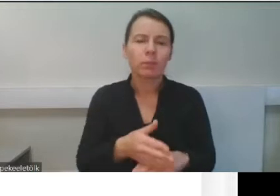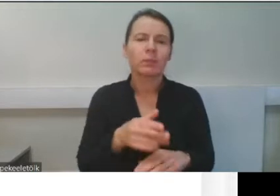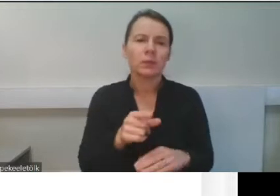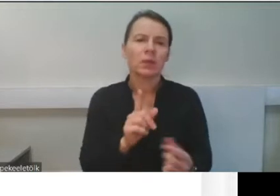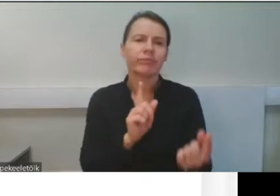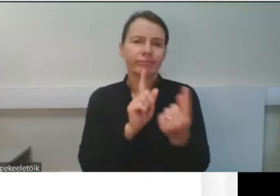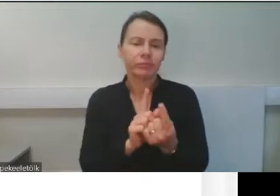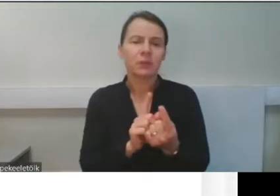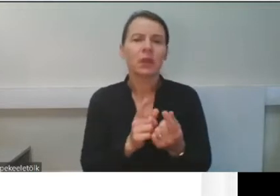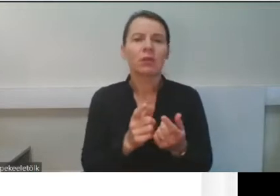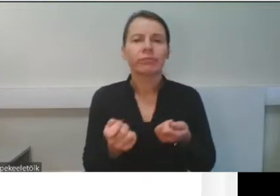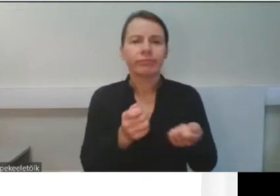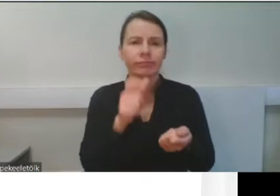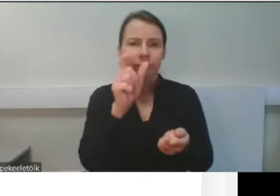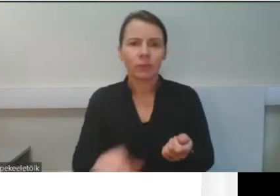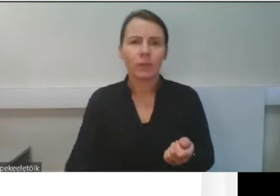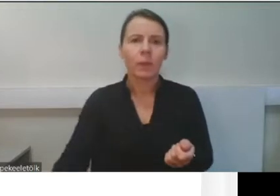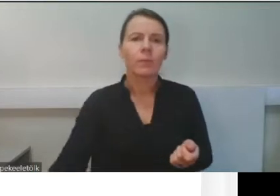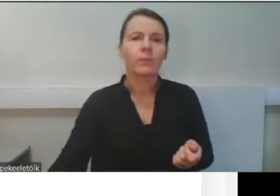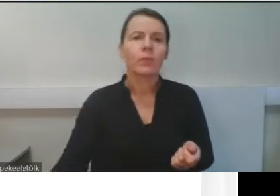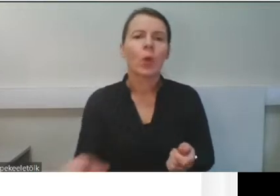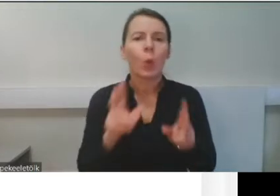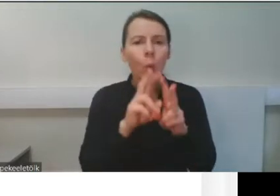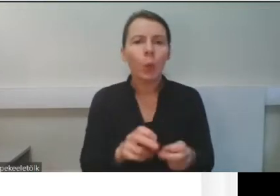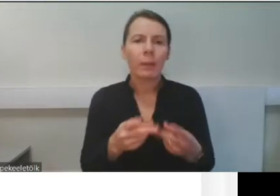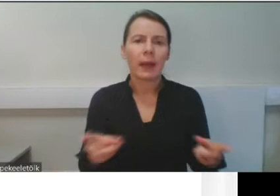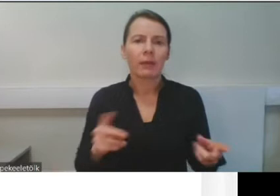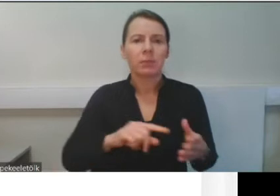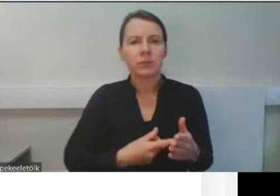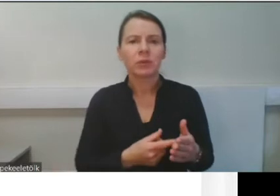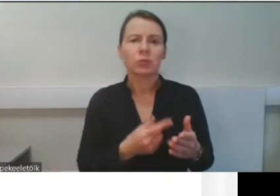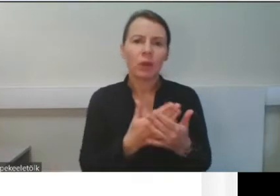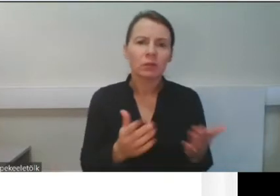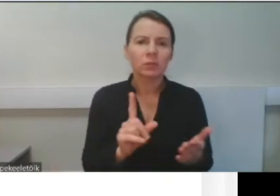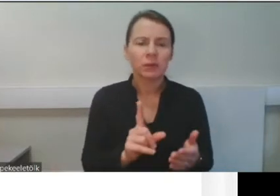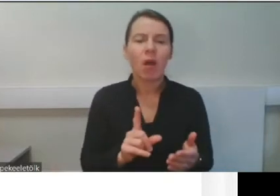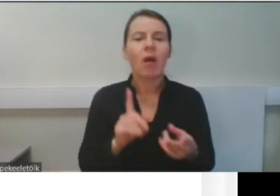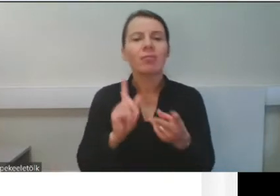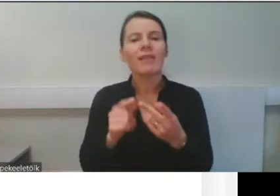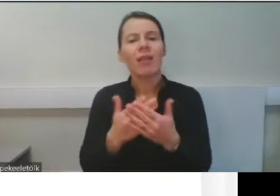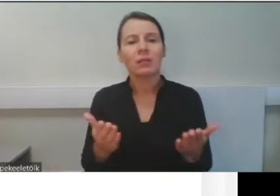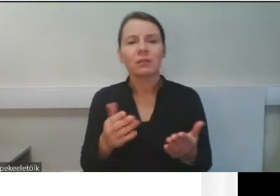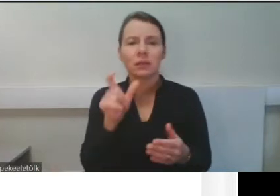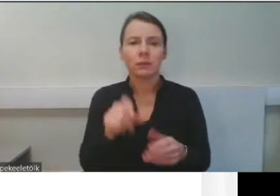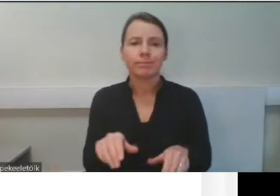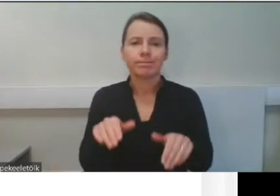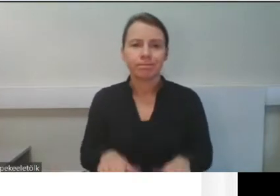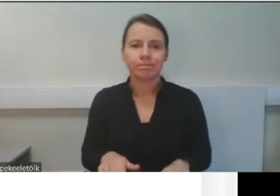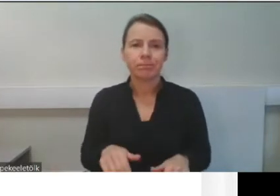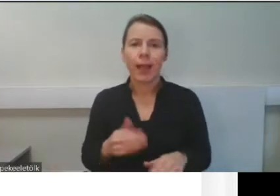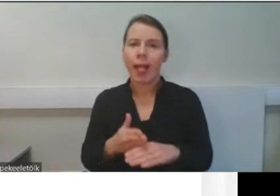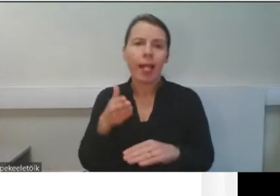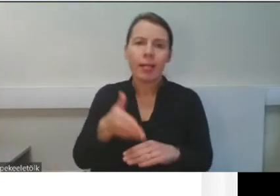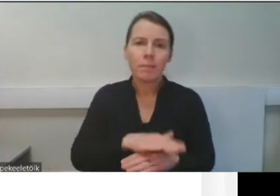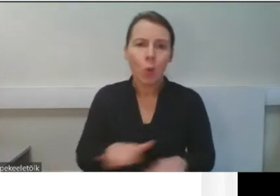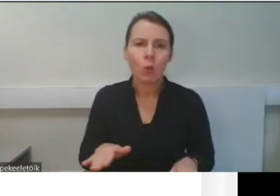meie käest nõu küsida, et näiteks kuna meie kasutame neid andmeid väga tihti, siis me